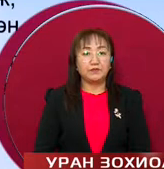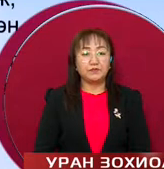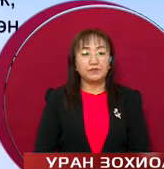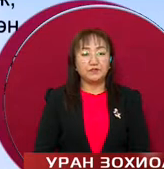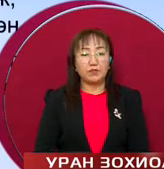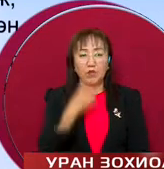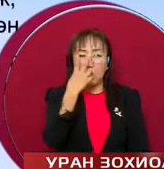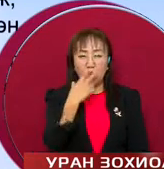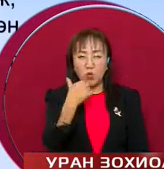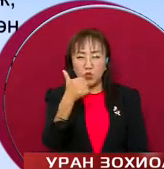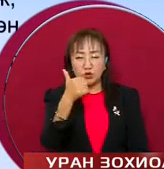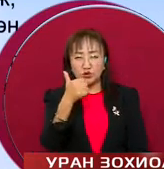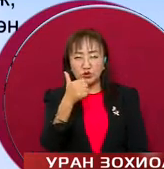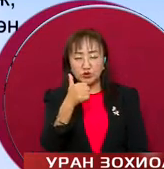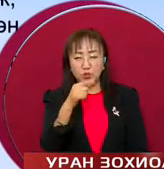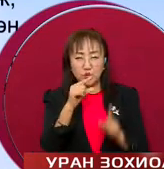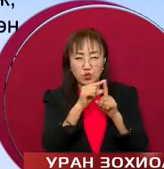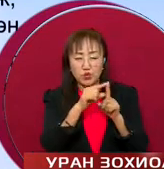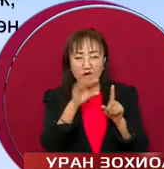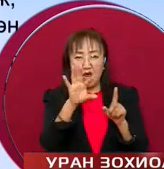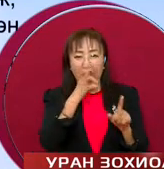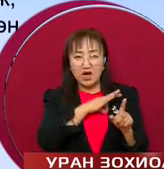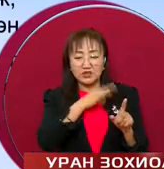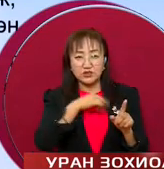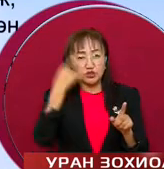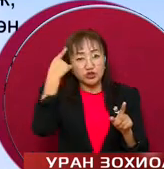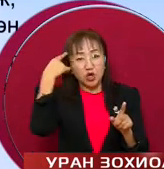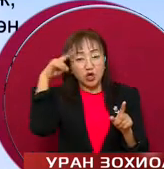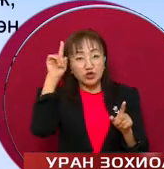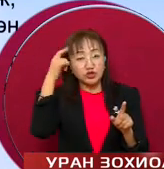Уран дүрслэлийг сонгосон зохиолчийн зорилго нь юу байв?